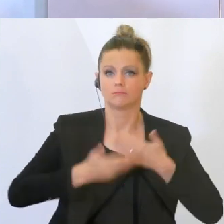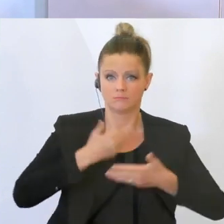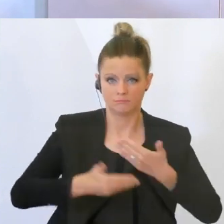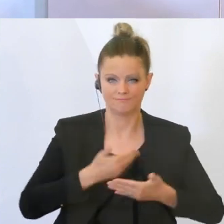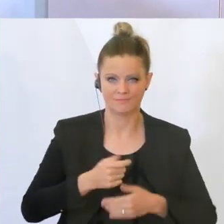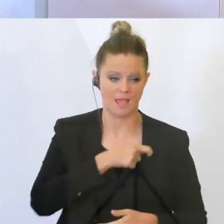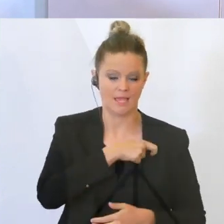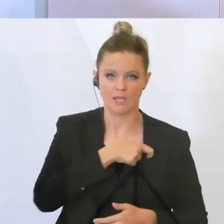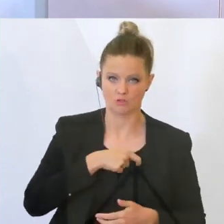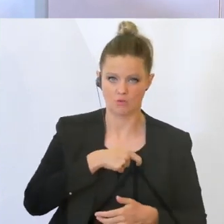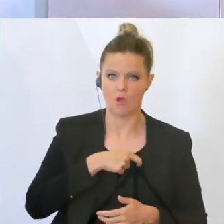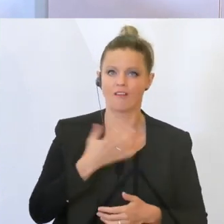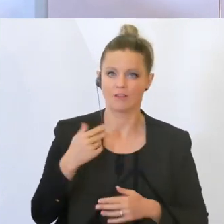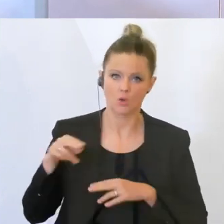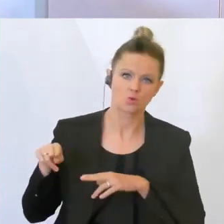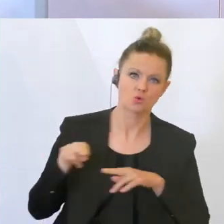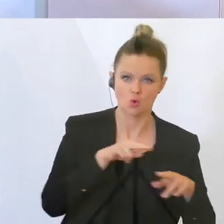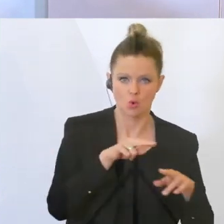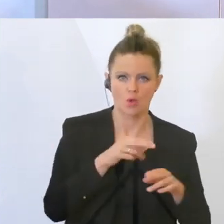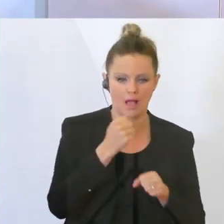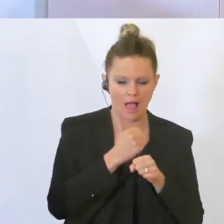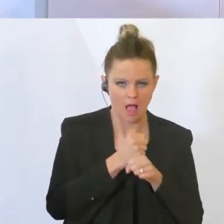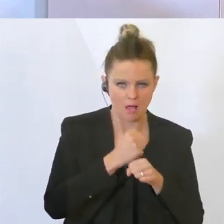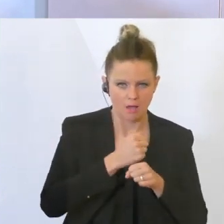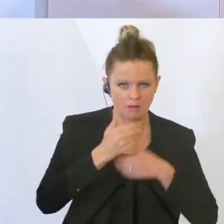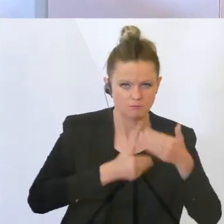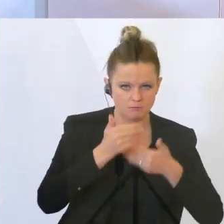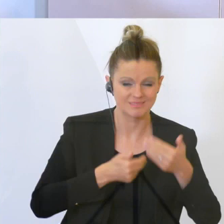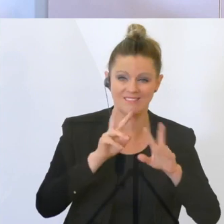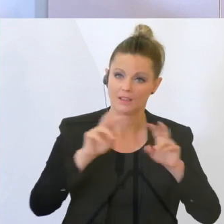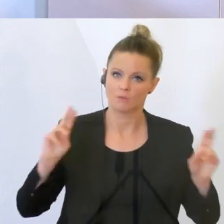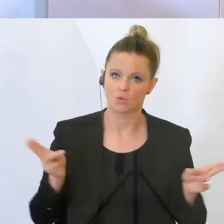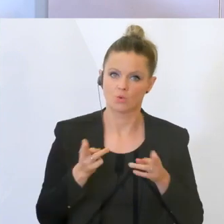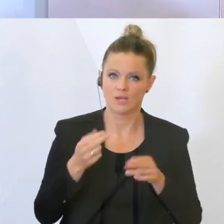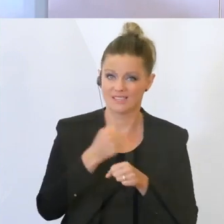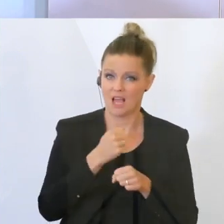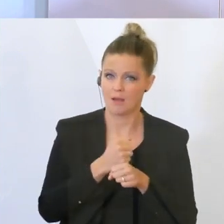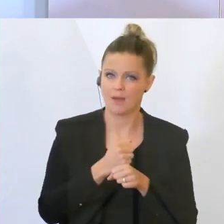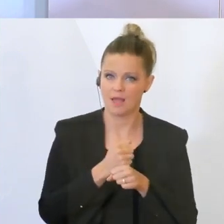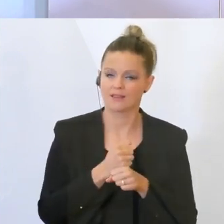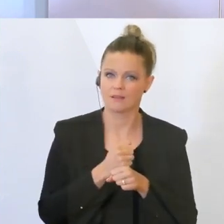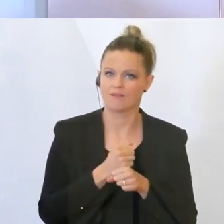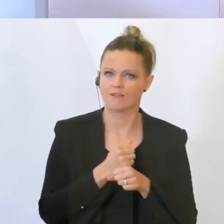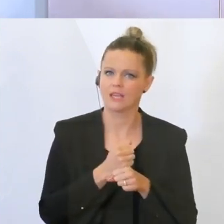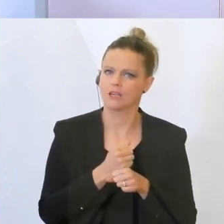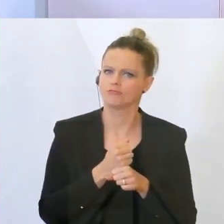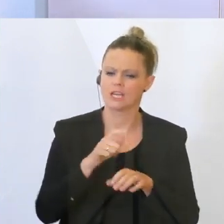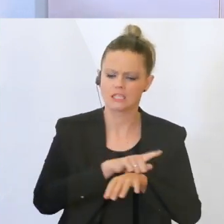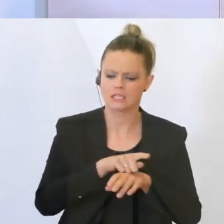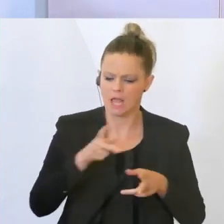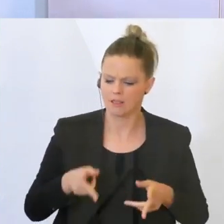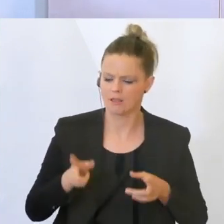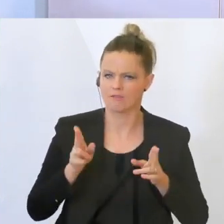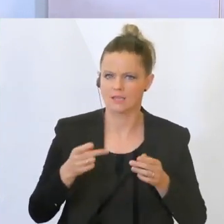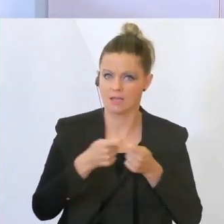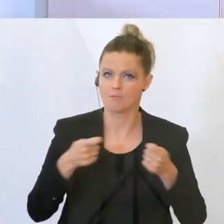wieder hochgradig an ihren Arbeitsplatz und wir sehen das Thema Kurzarbeit als eine temporäre Maßnahme, um Arbeitsplätze zu